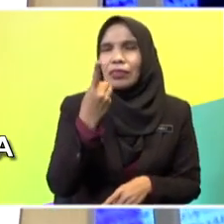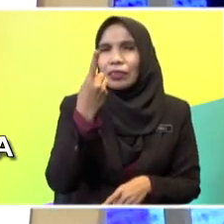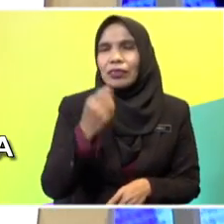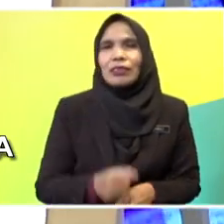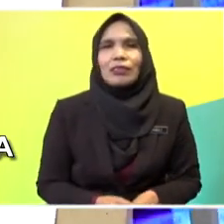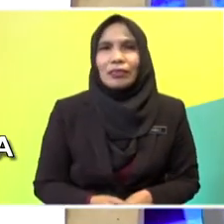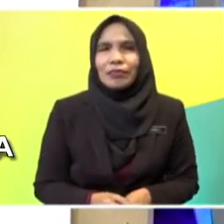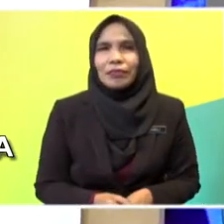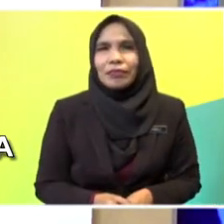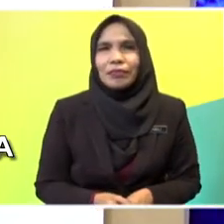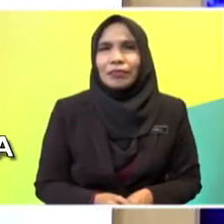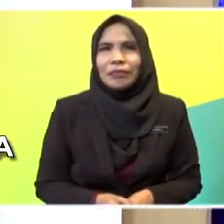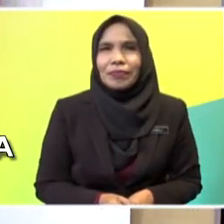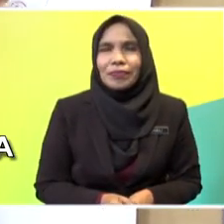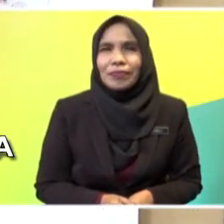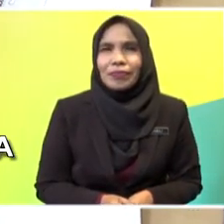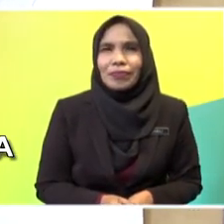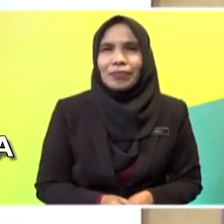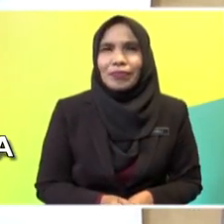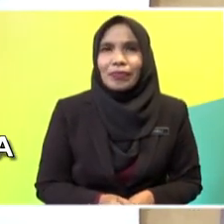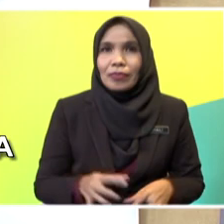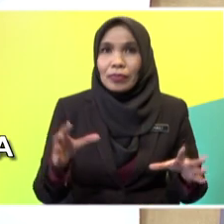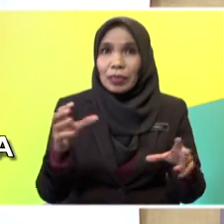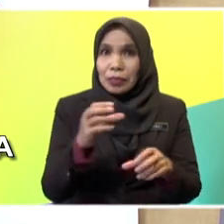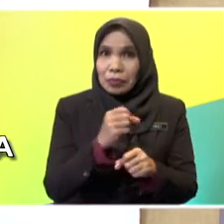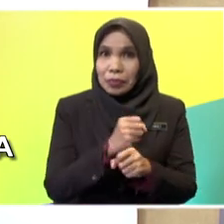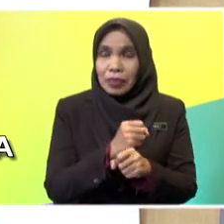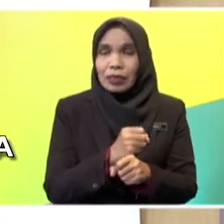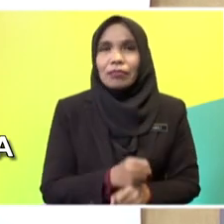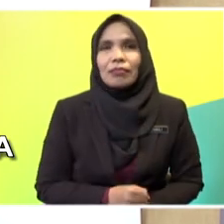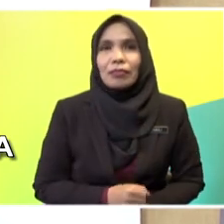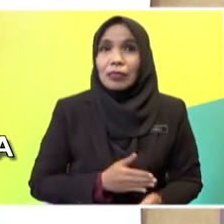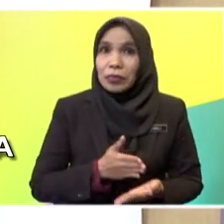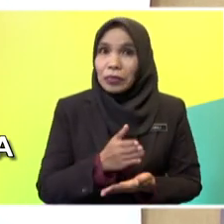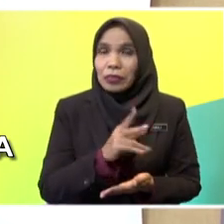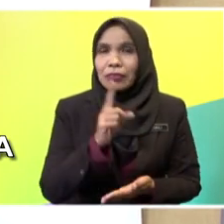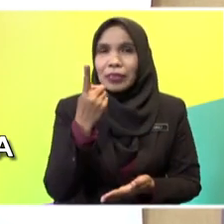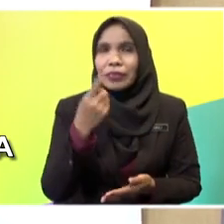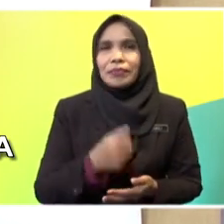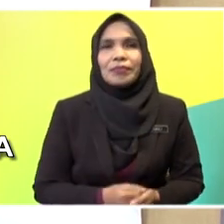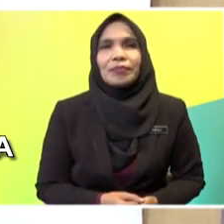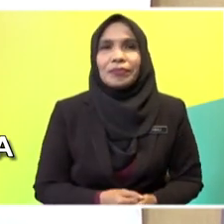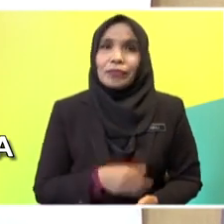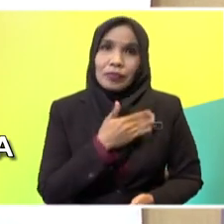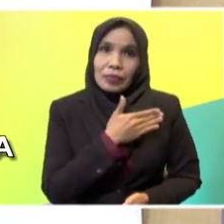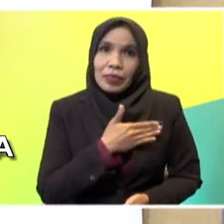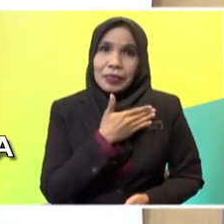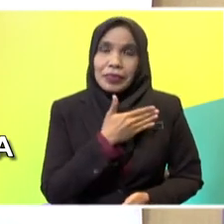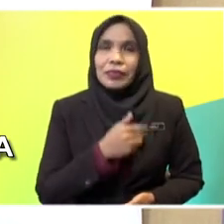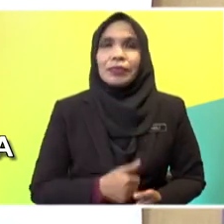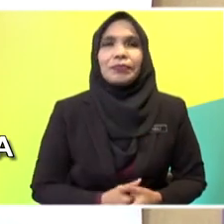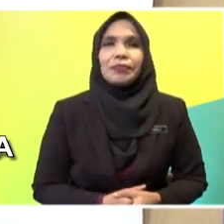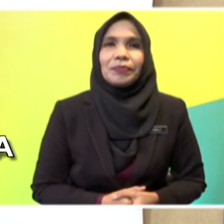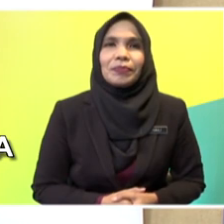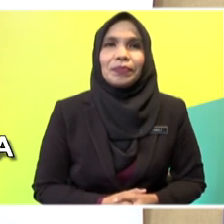nanti. Okey, okay, ni kita dah dapat, terus je kita ambil. Ni dada. Ukuran dia sama. Ukuran tetap sama. Sama